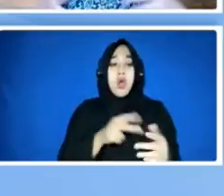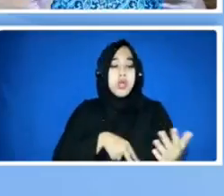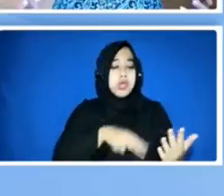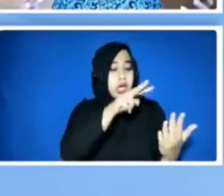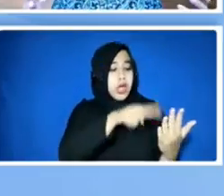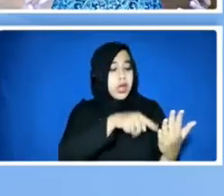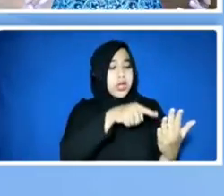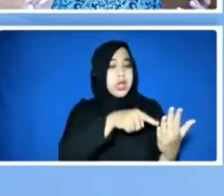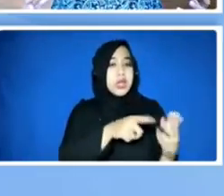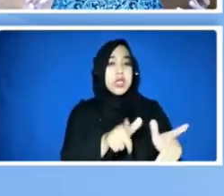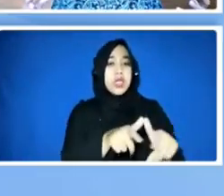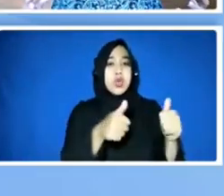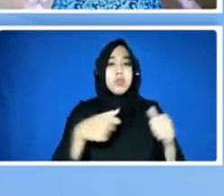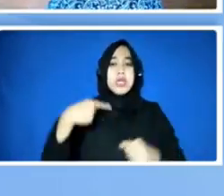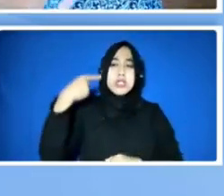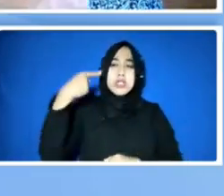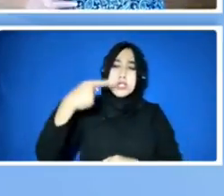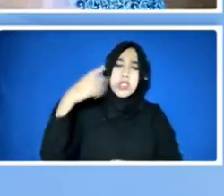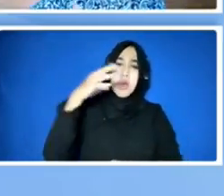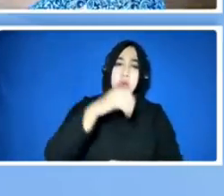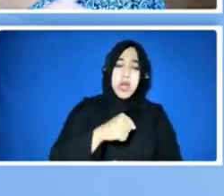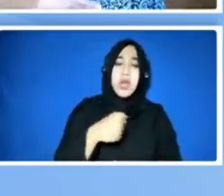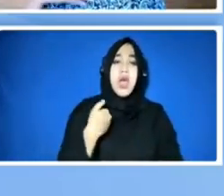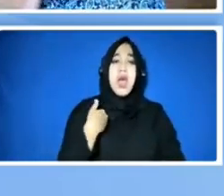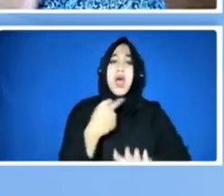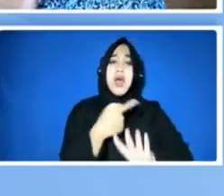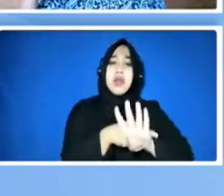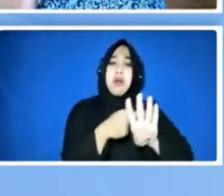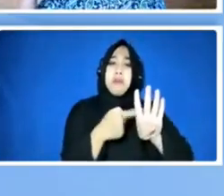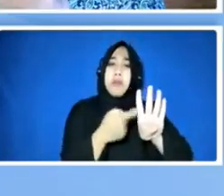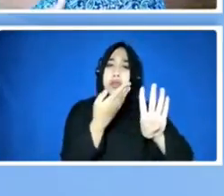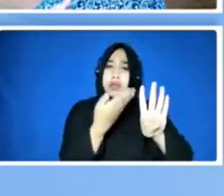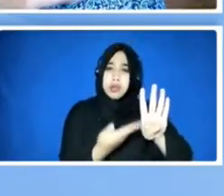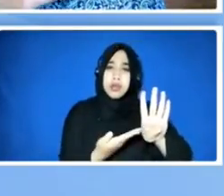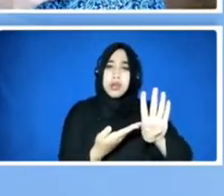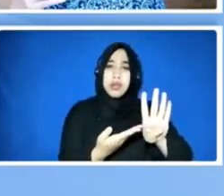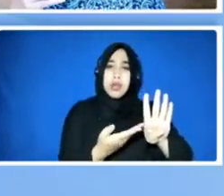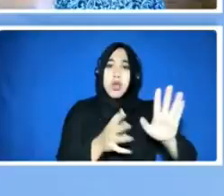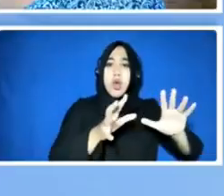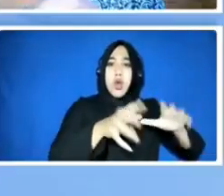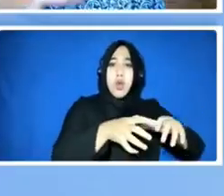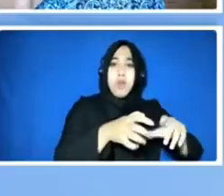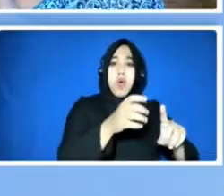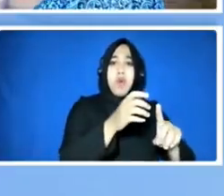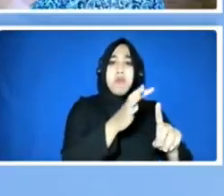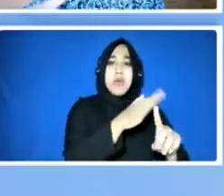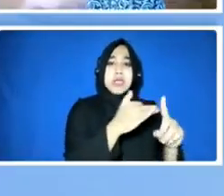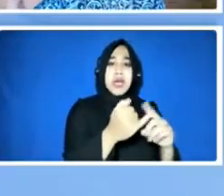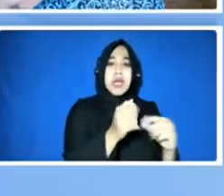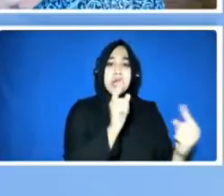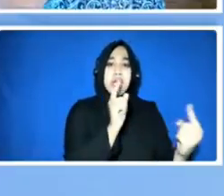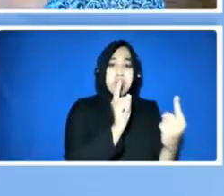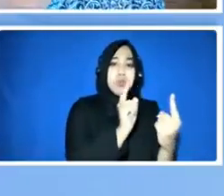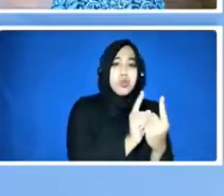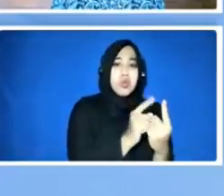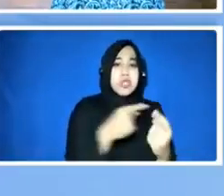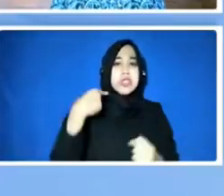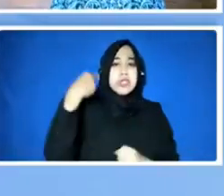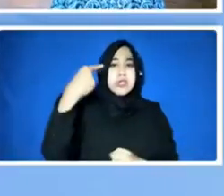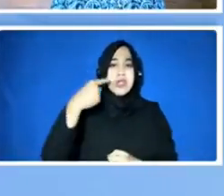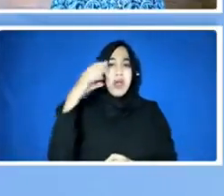dalam kehidupan kita sehari-hari, ada 4 kelompok manusia yang kita temui setiap